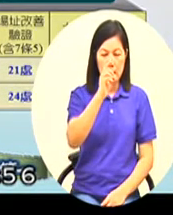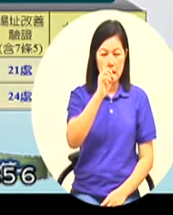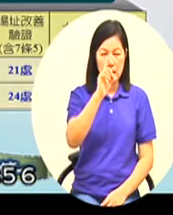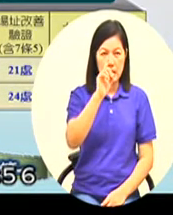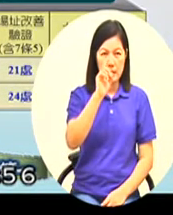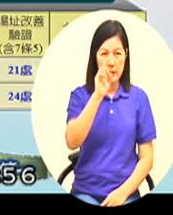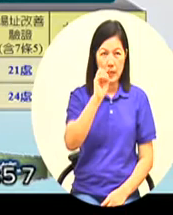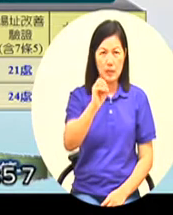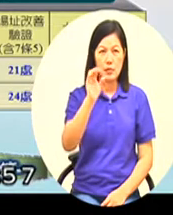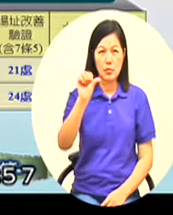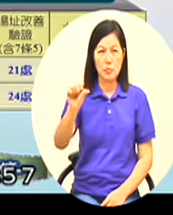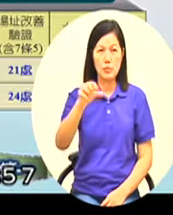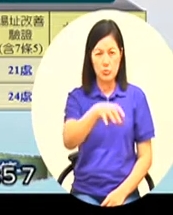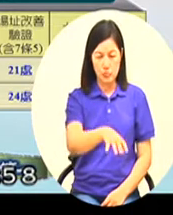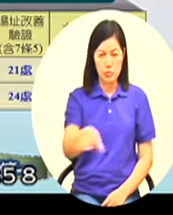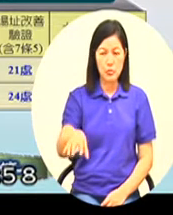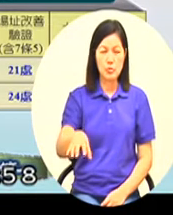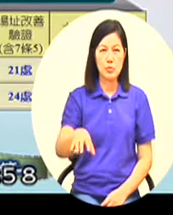有